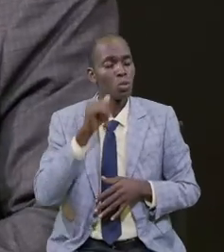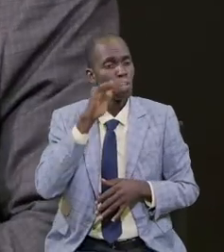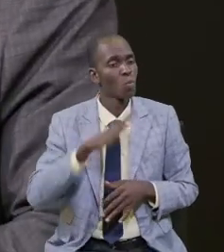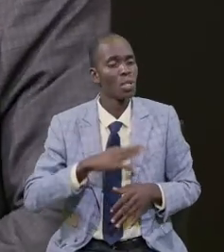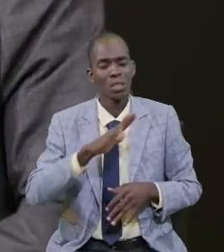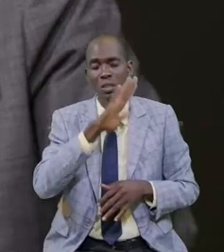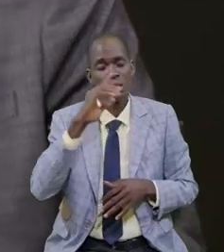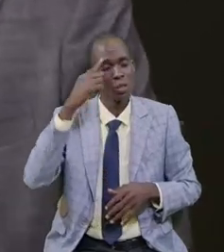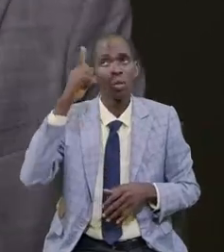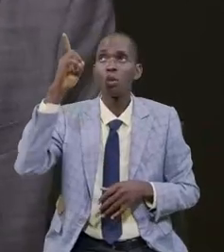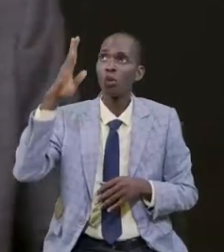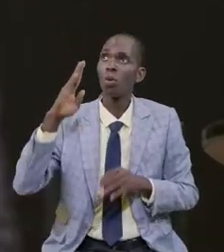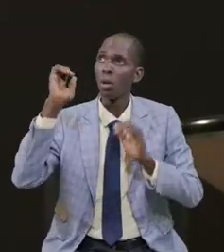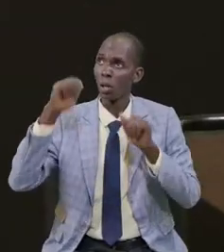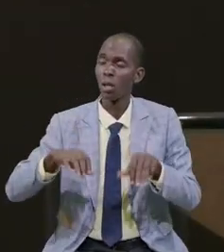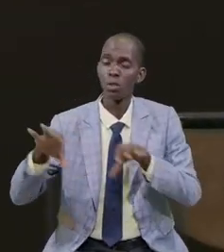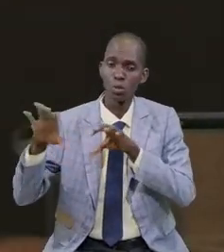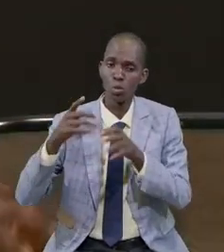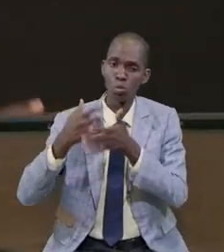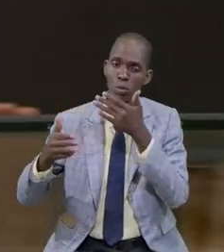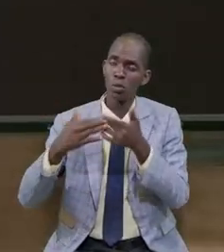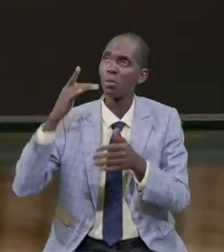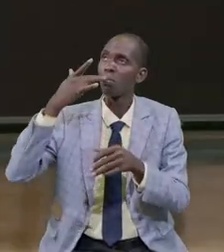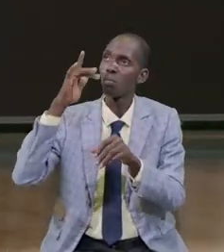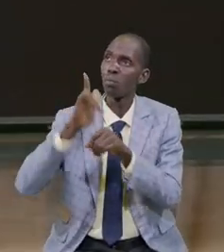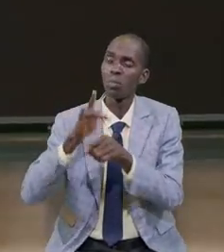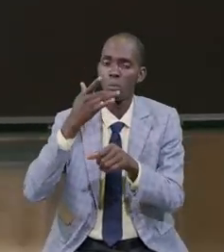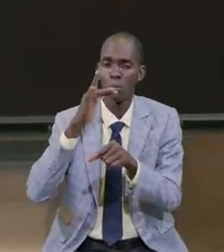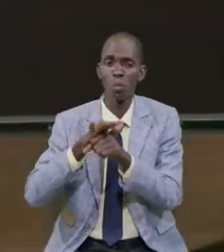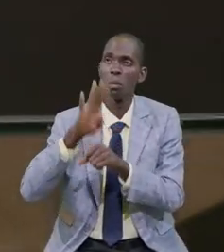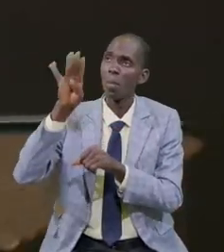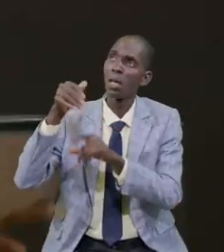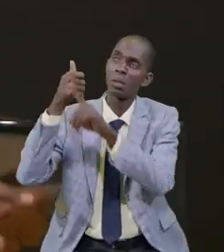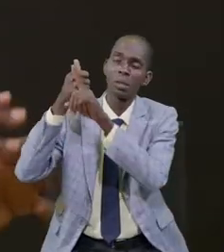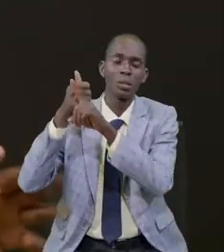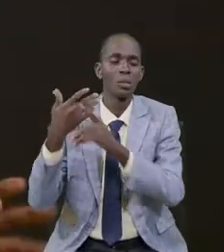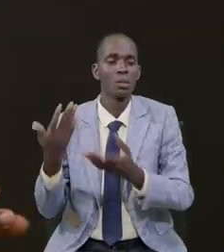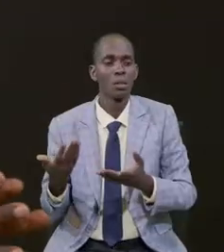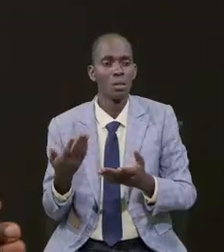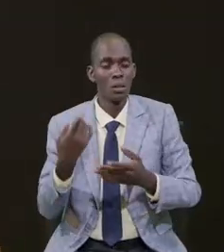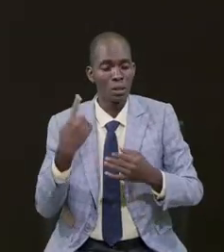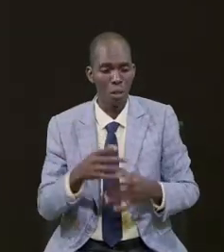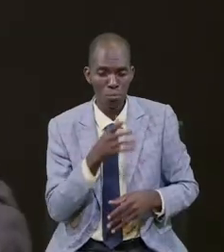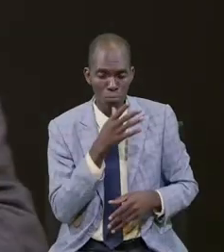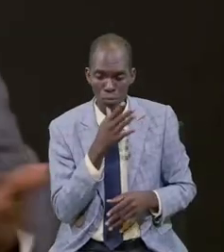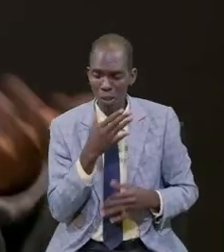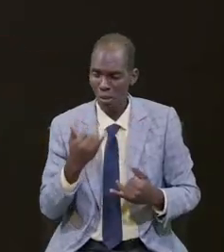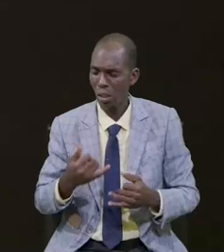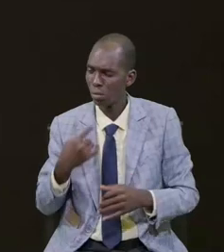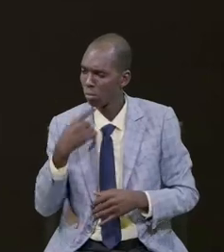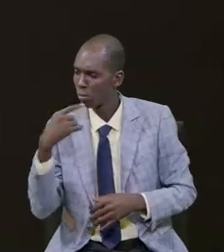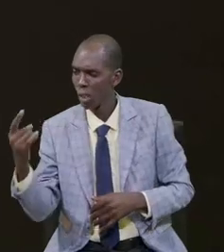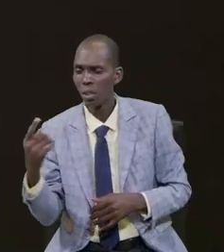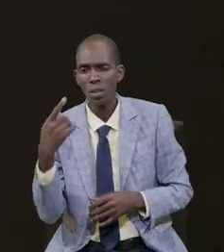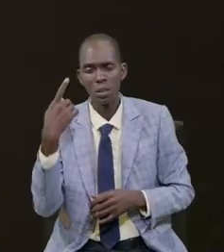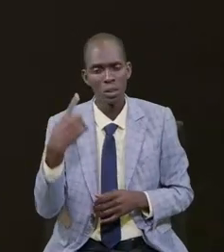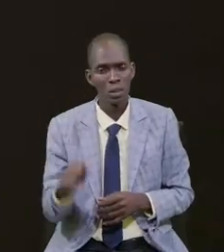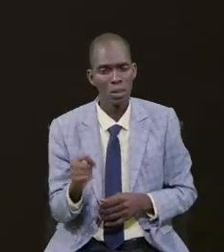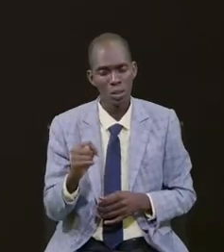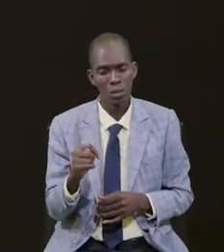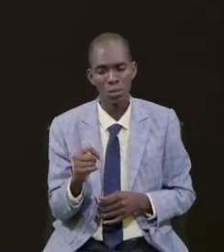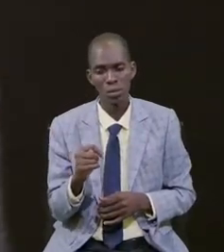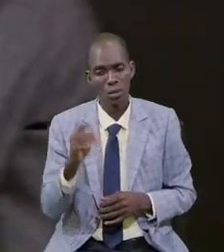faire. Ou vous, gens de petite foi, Jacob vient, va prendre quelque chose de ton troupeau et amène, je